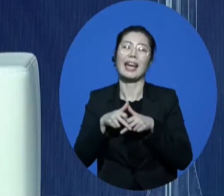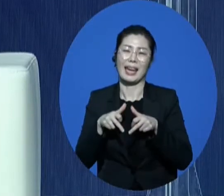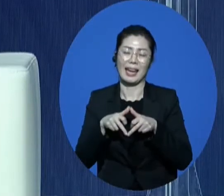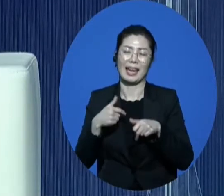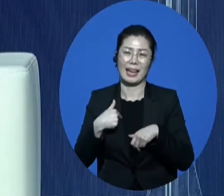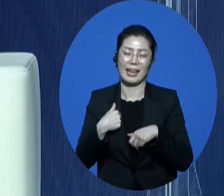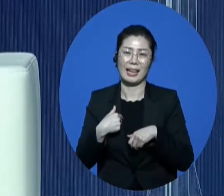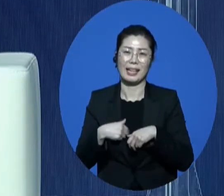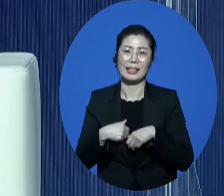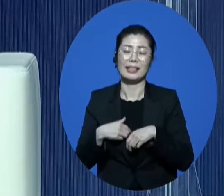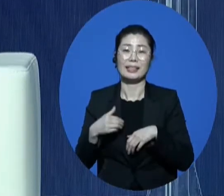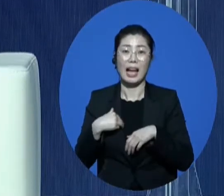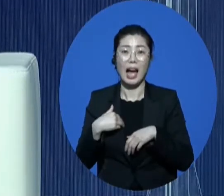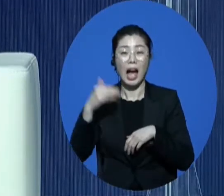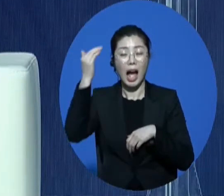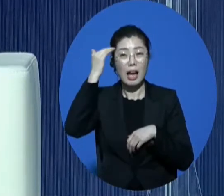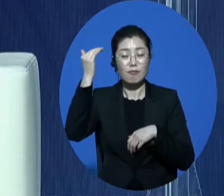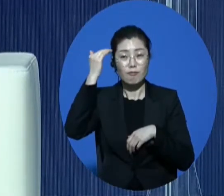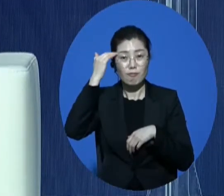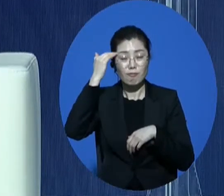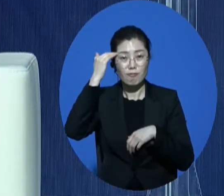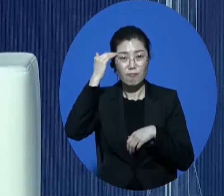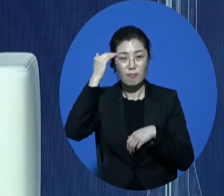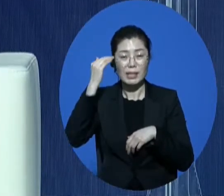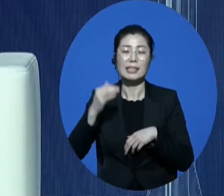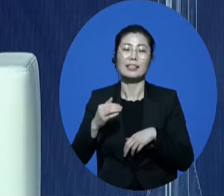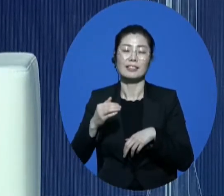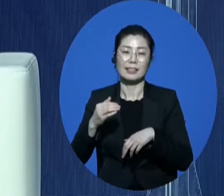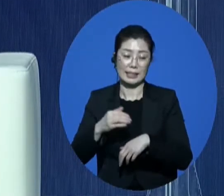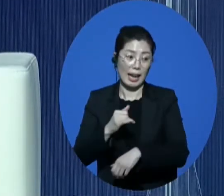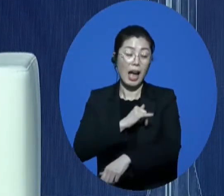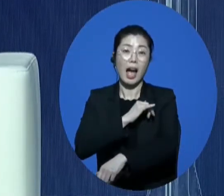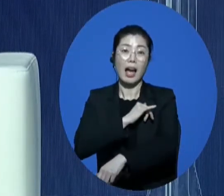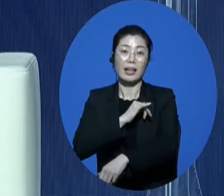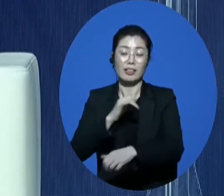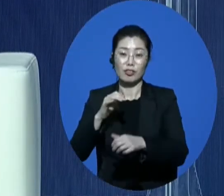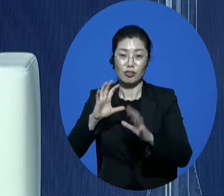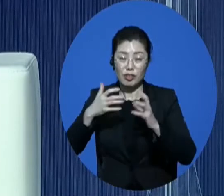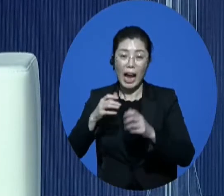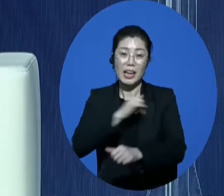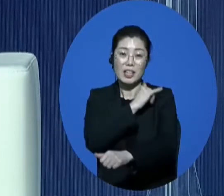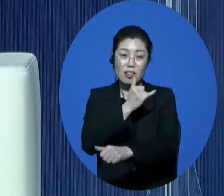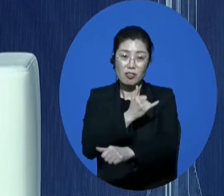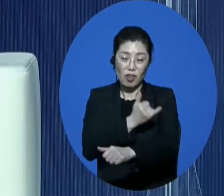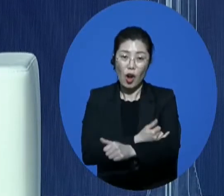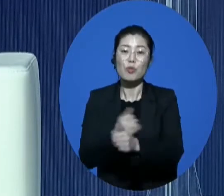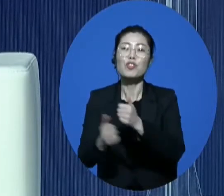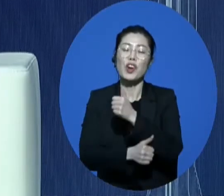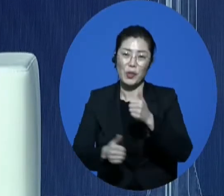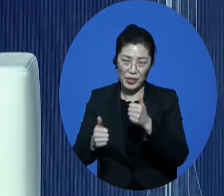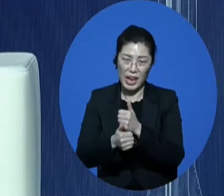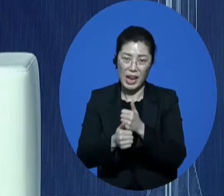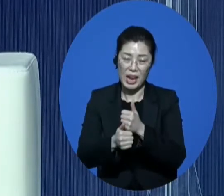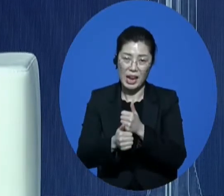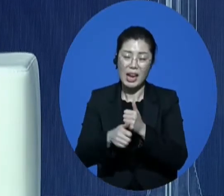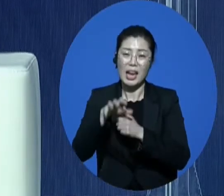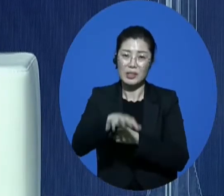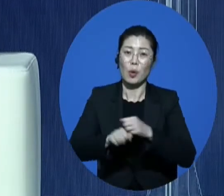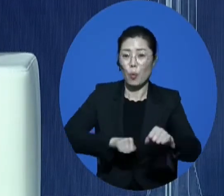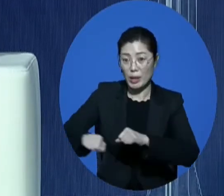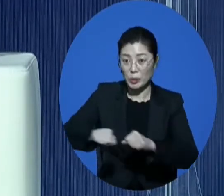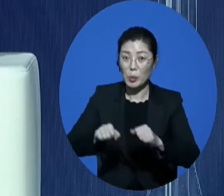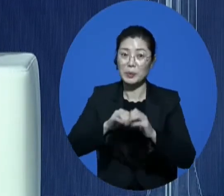현재 대한민국의 독립기구인 국가인권위원회 비상임위원으로 열심히 활동을 하고